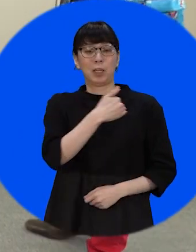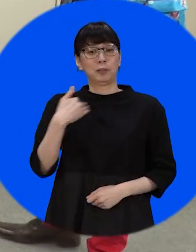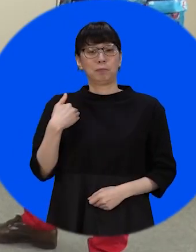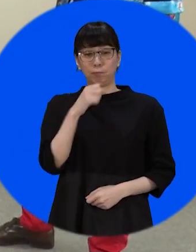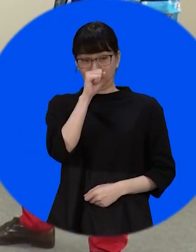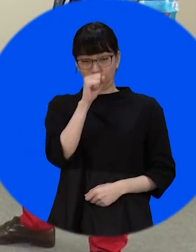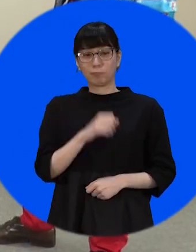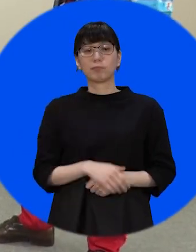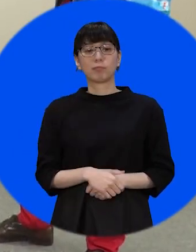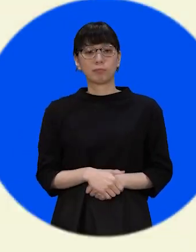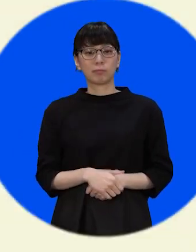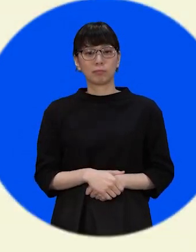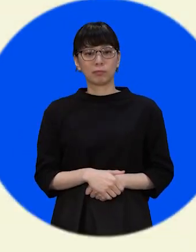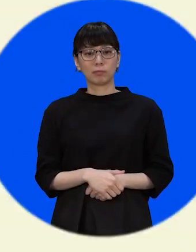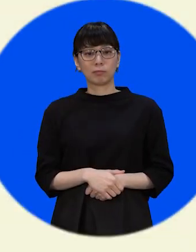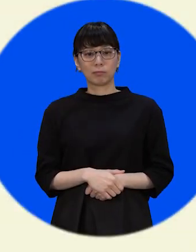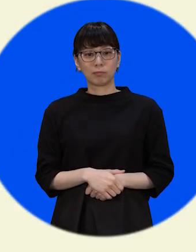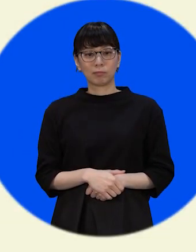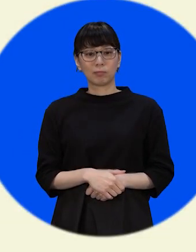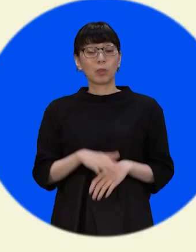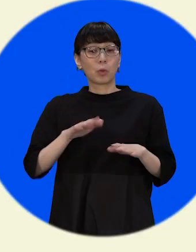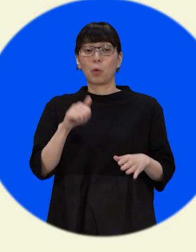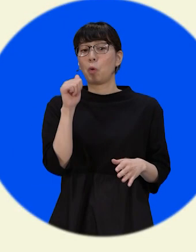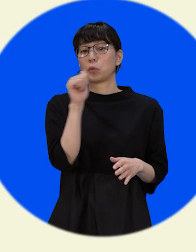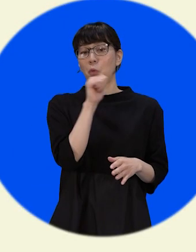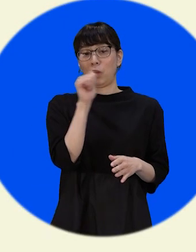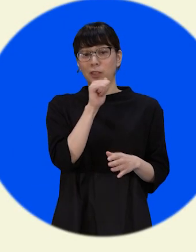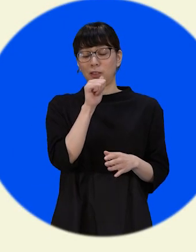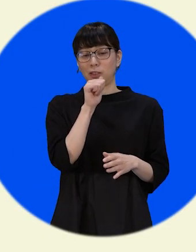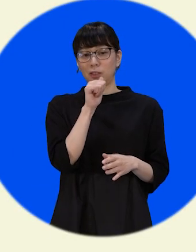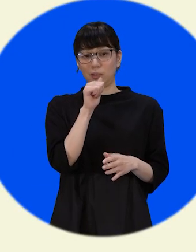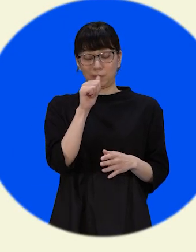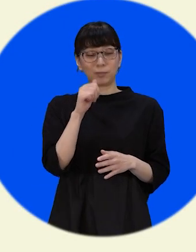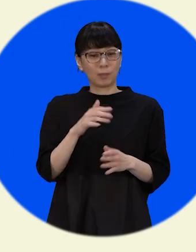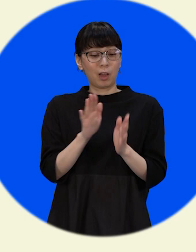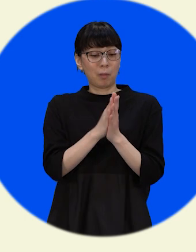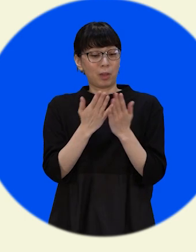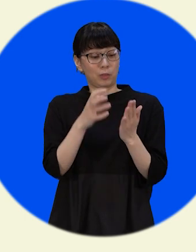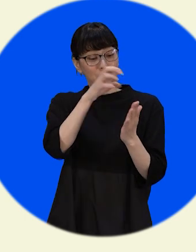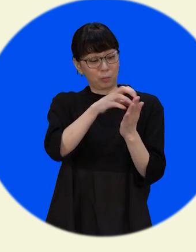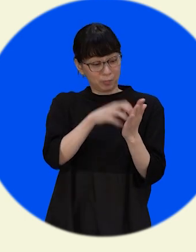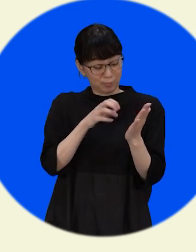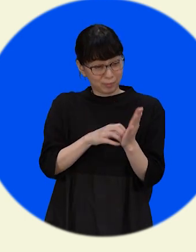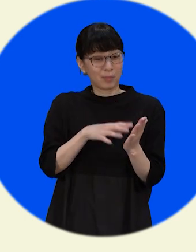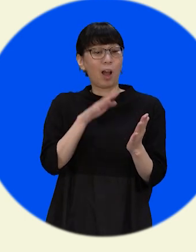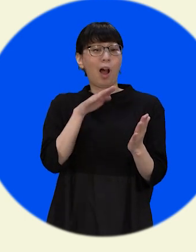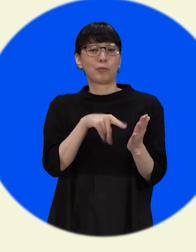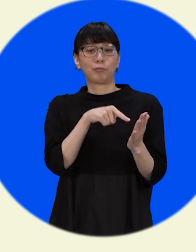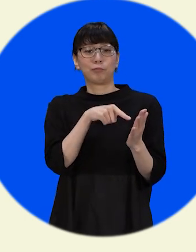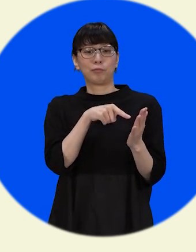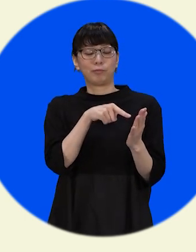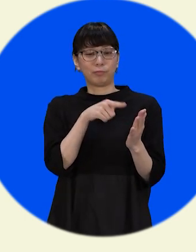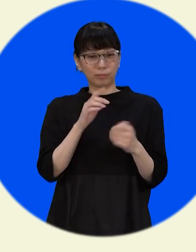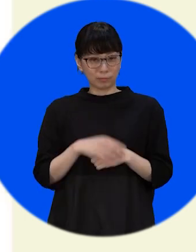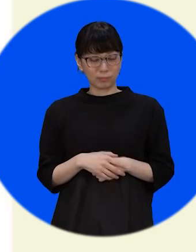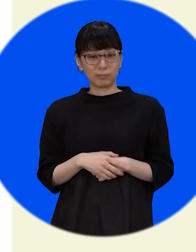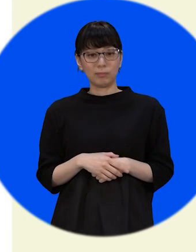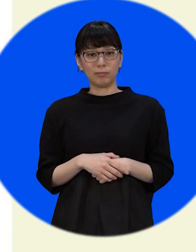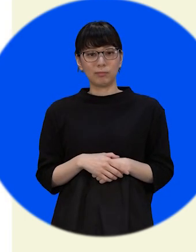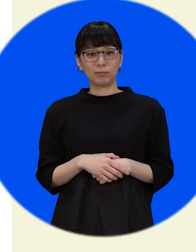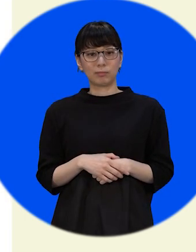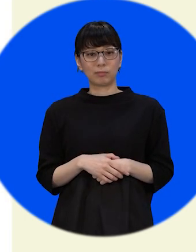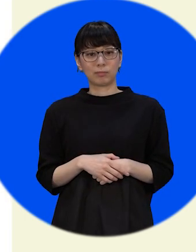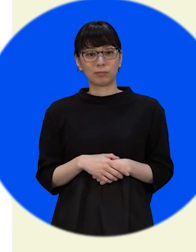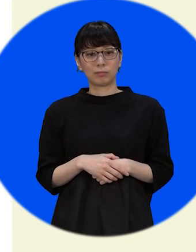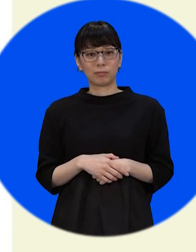かなと思います。 ご紹介した防災用品の購入方法はこちらのパンフレットに詳しく